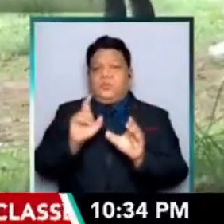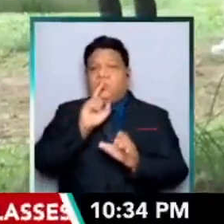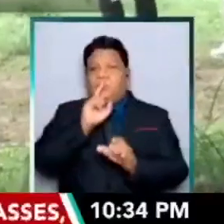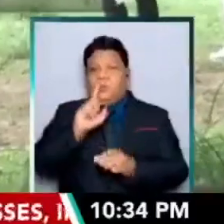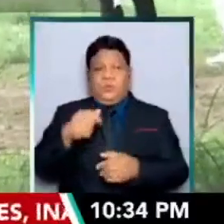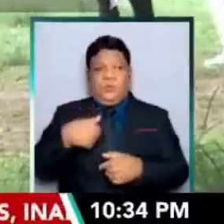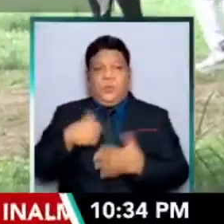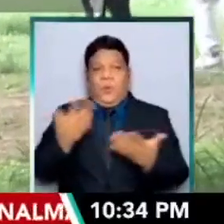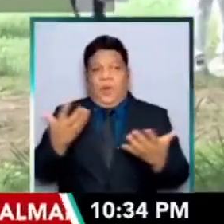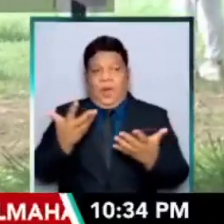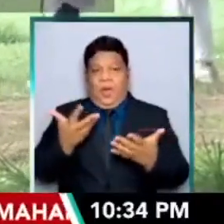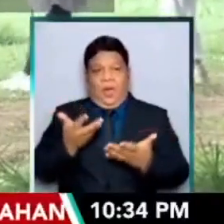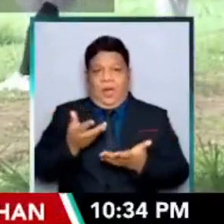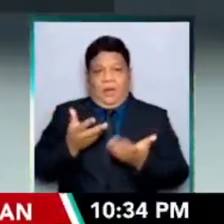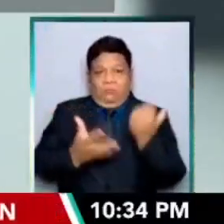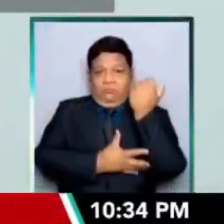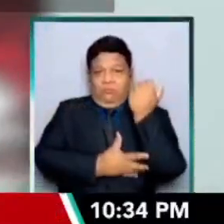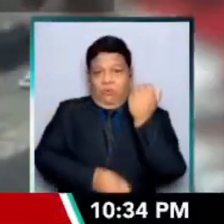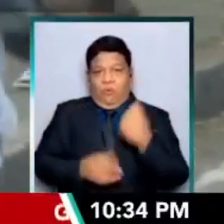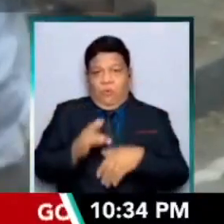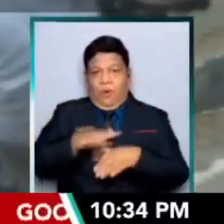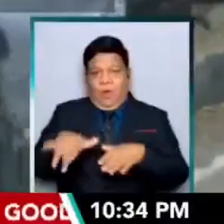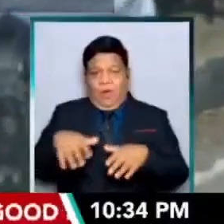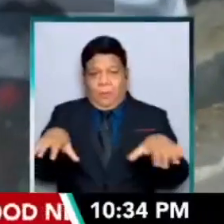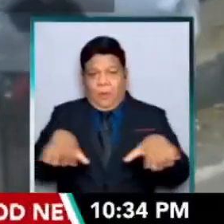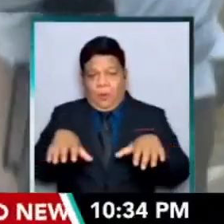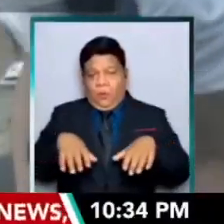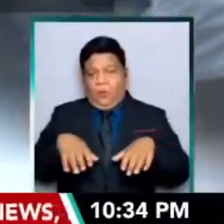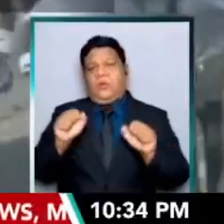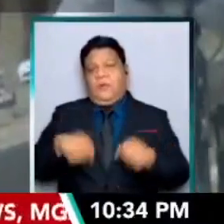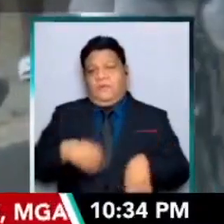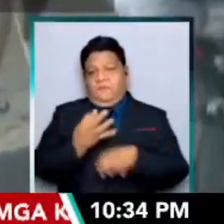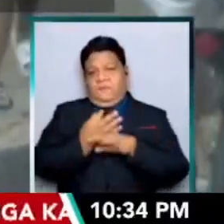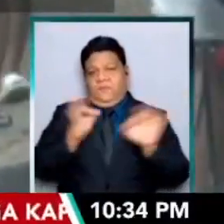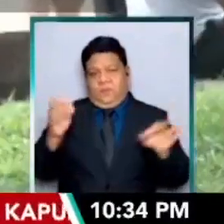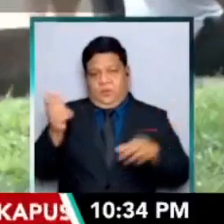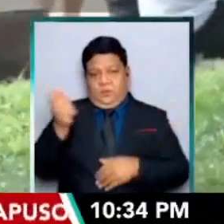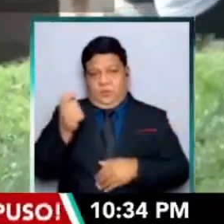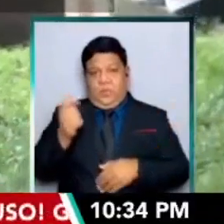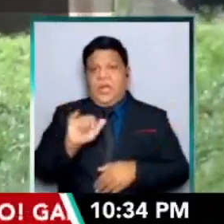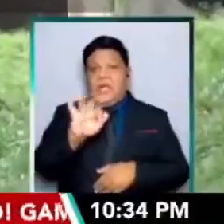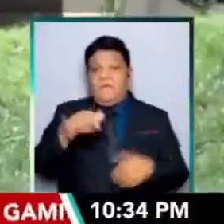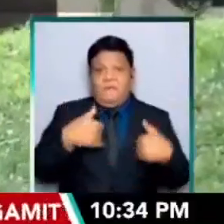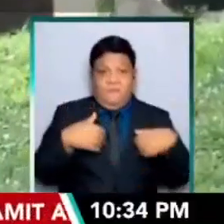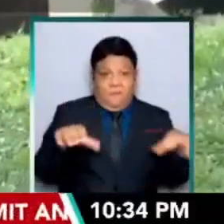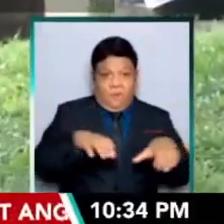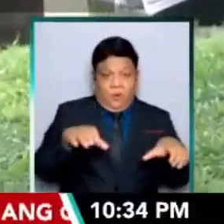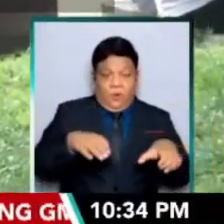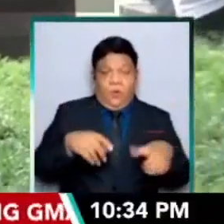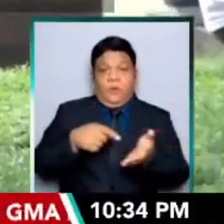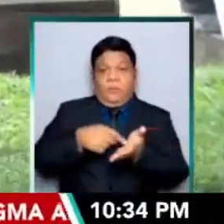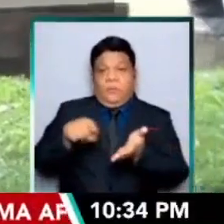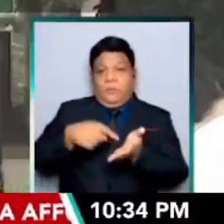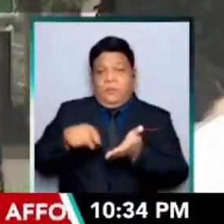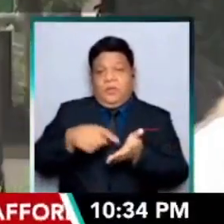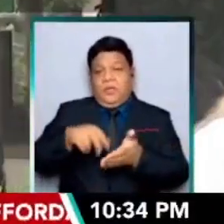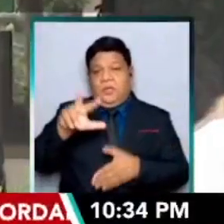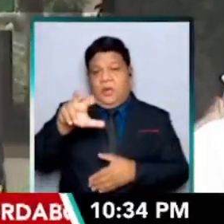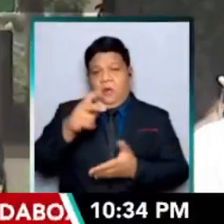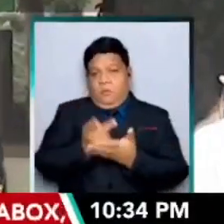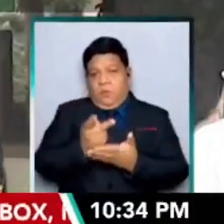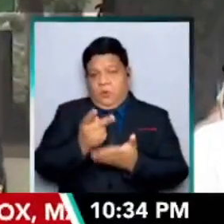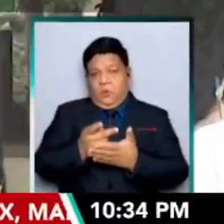libre ang medical insurance. Kung may trabaho, 300 pesos ang babayarang premium online o kaya sa piling bangko